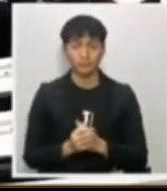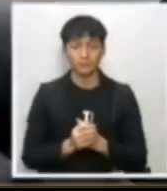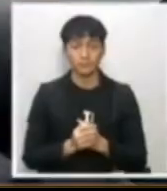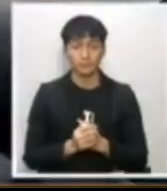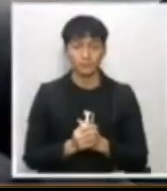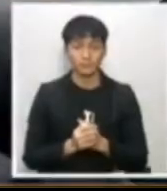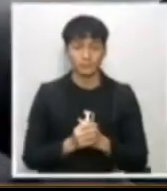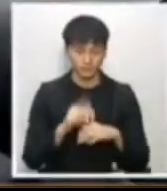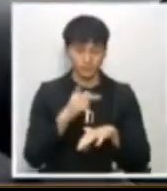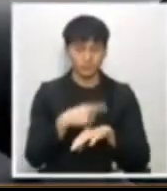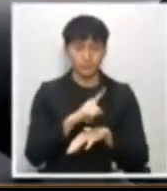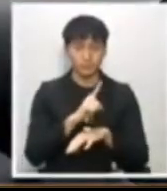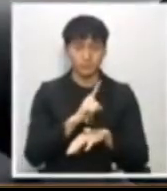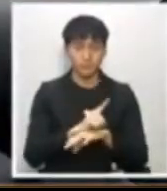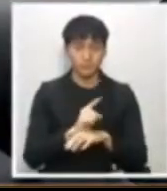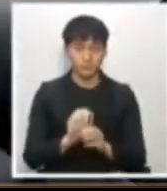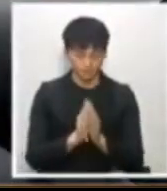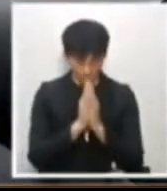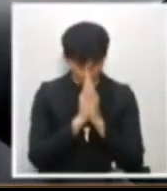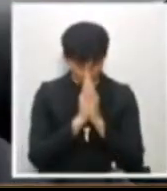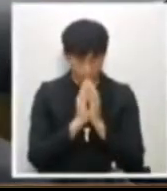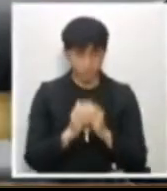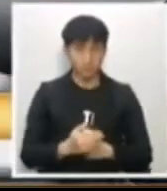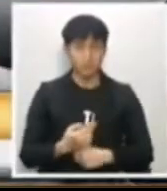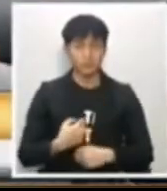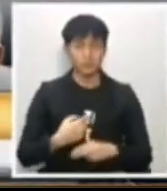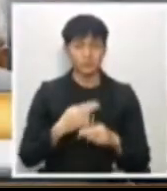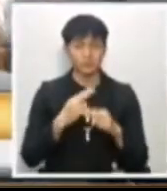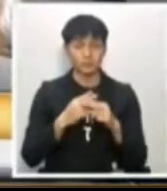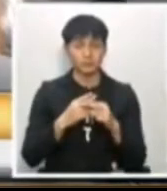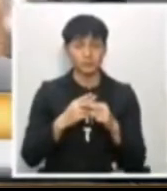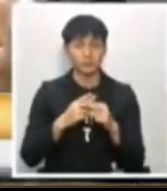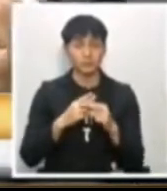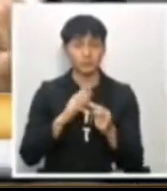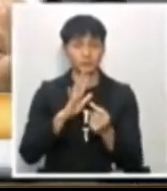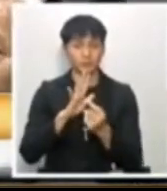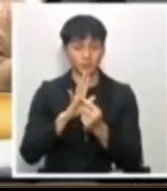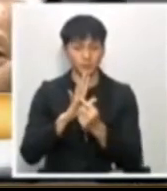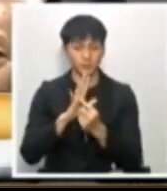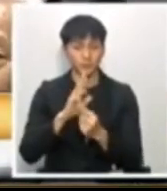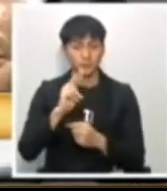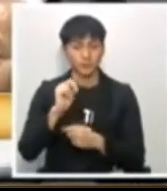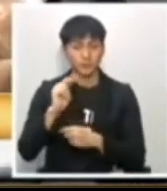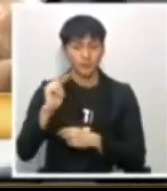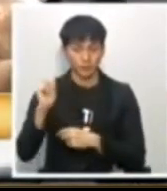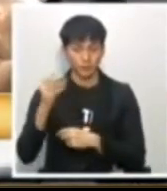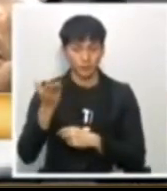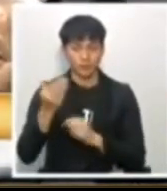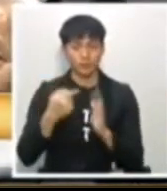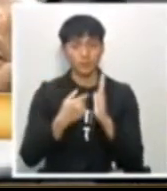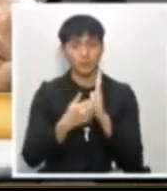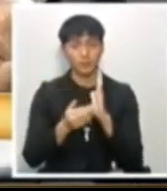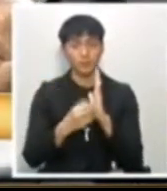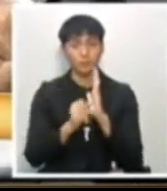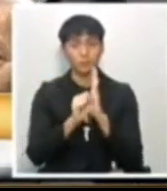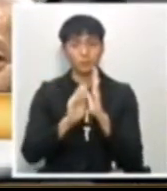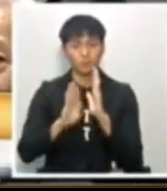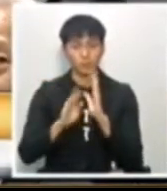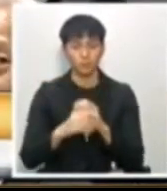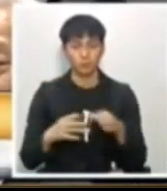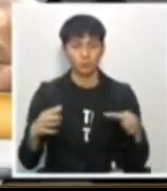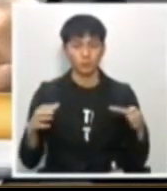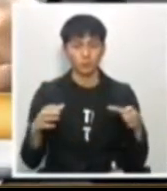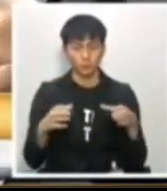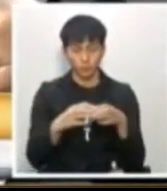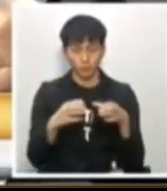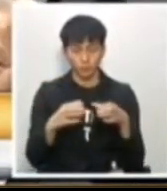ค่ะกราบเรียนท่านประธานที่เคารพค่ะดิฉันแนนสมชัยสมาชิกสภาผู้แทนราษฎรจังหวัดอุบลราชธานีพรรคประชาธิปัตย์วัน